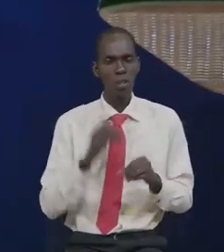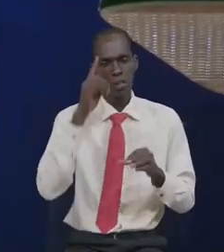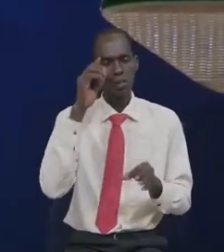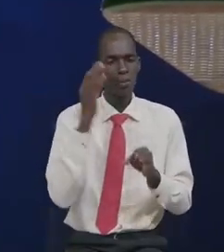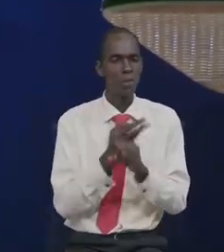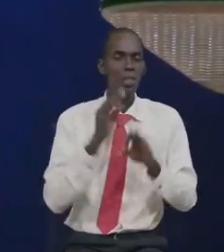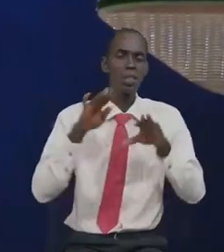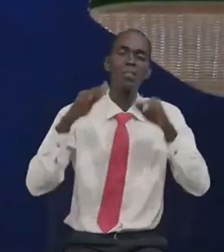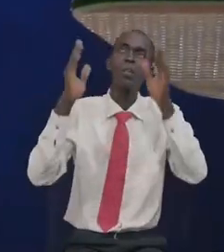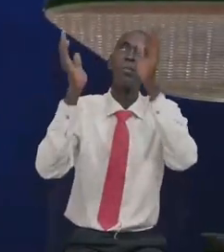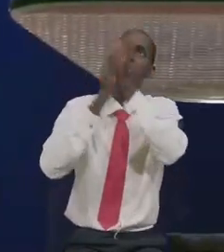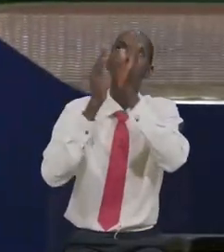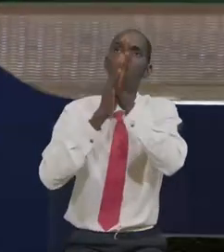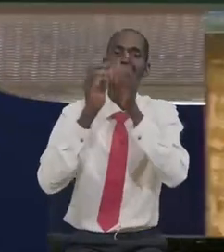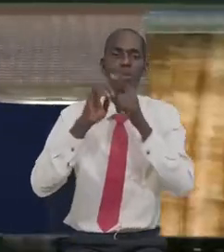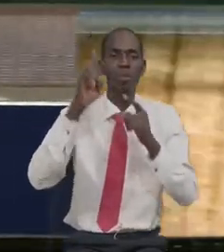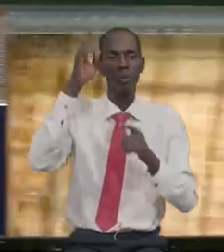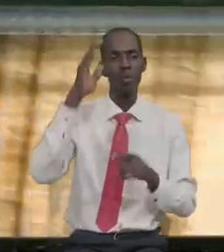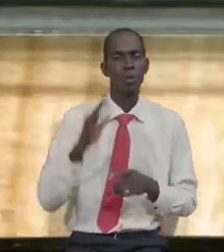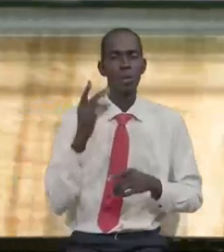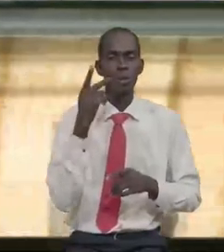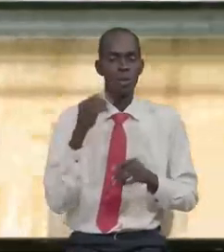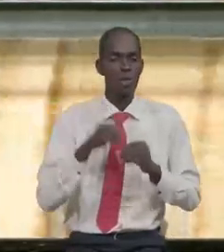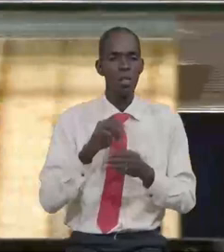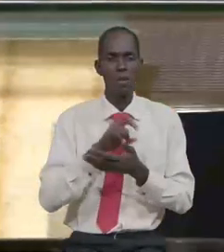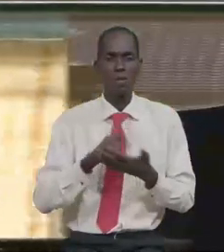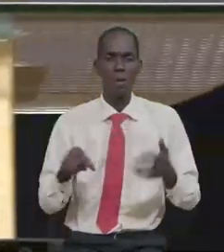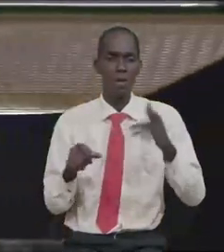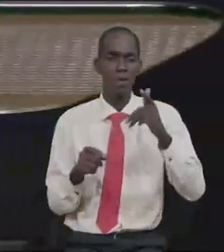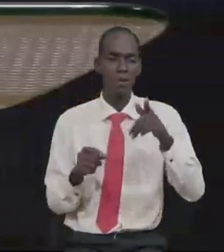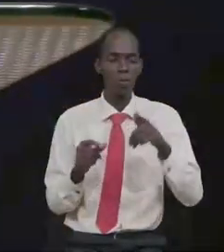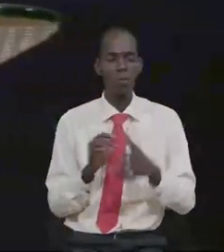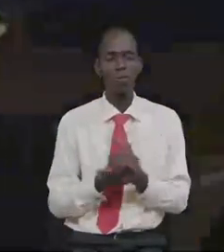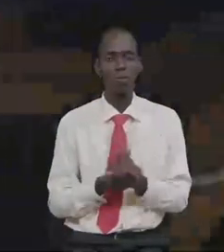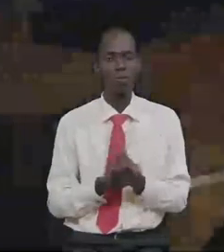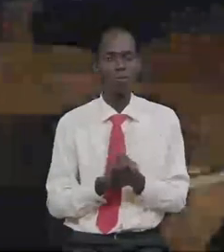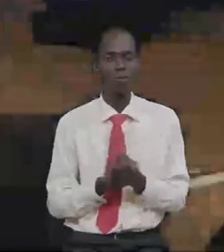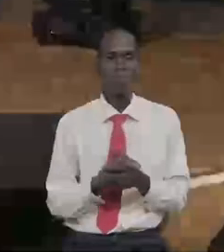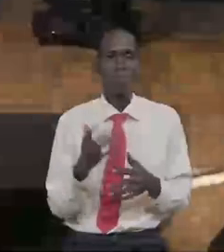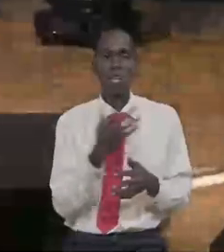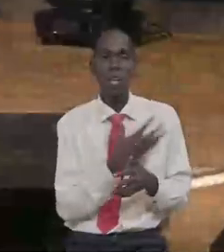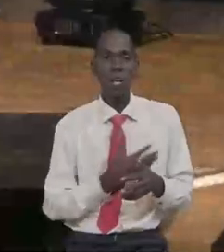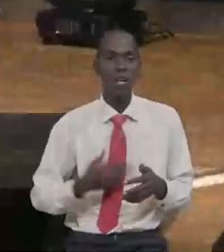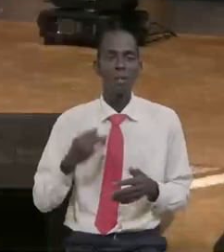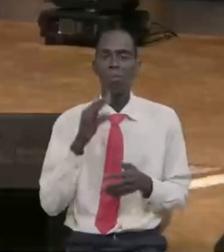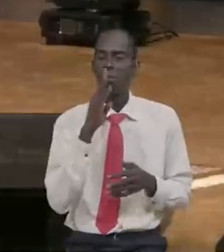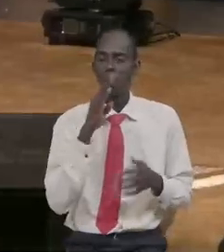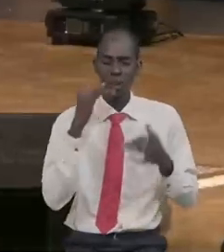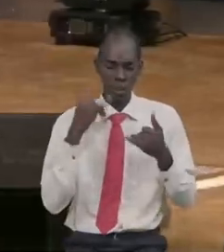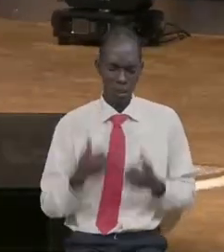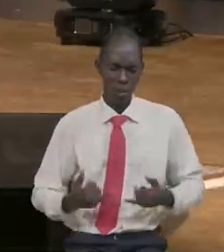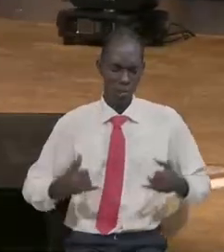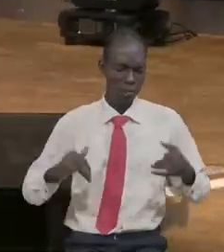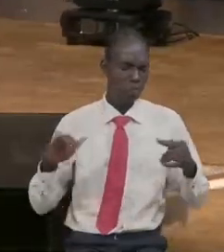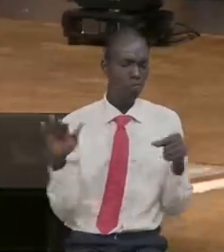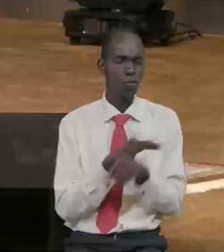donnant gloire à Dieu. Et le verset 21. Et ayant la pleine